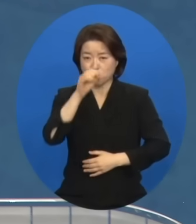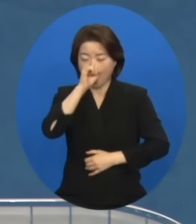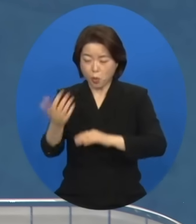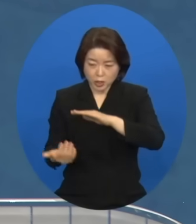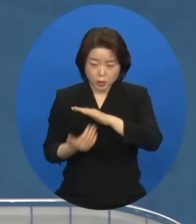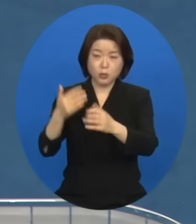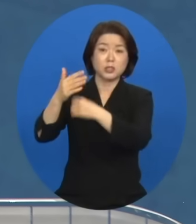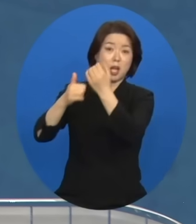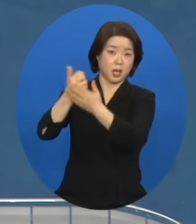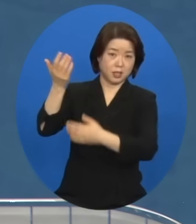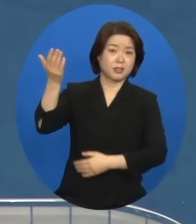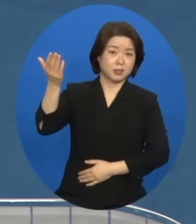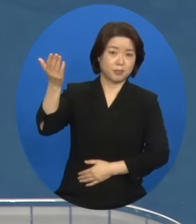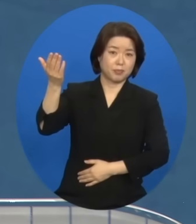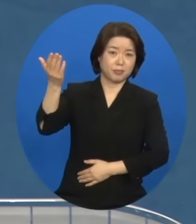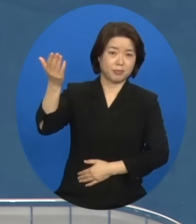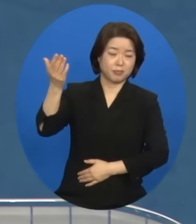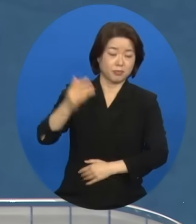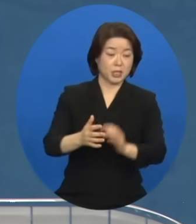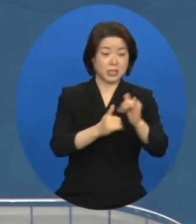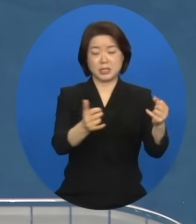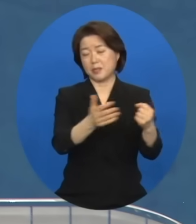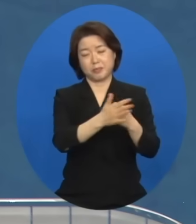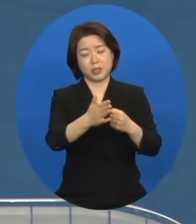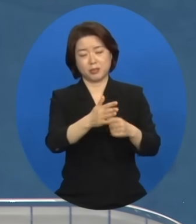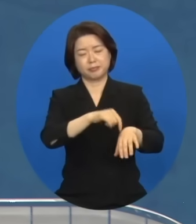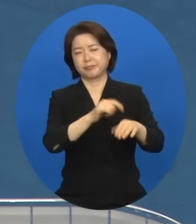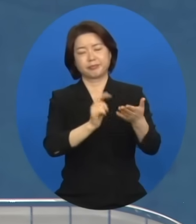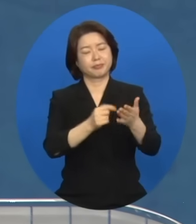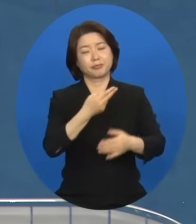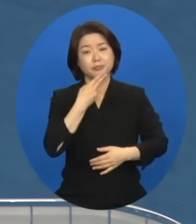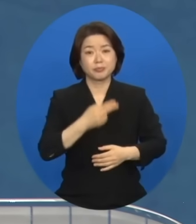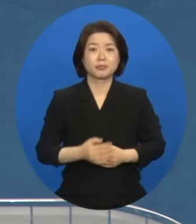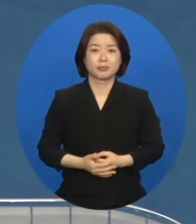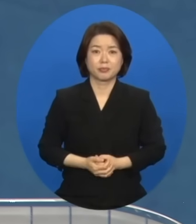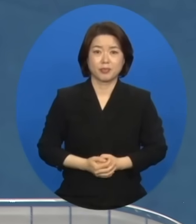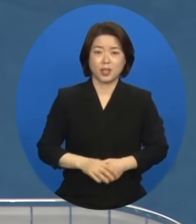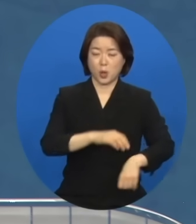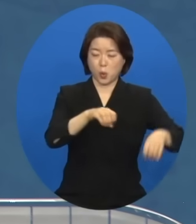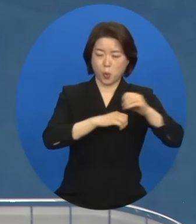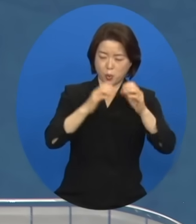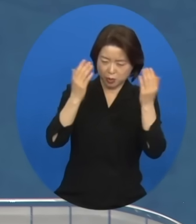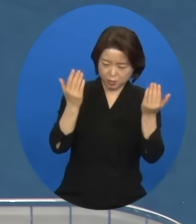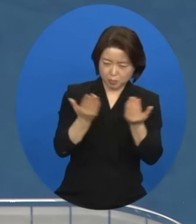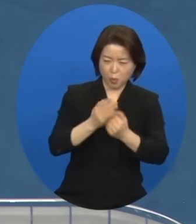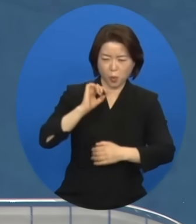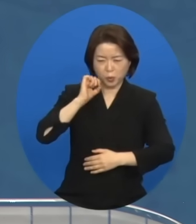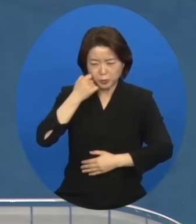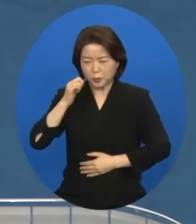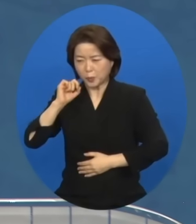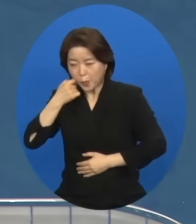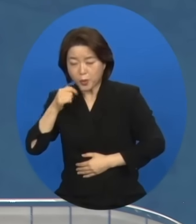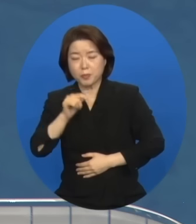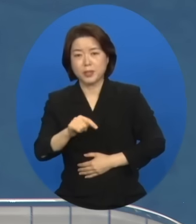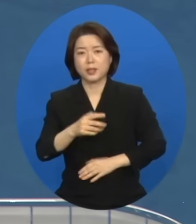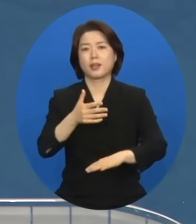하나님이시니까 사람 탓할 마음도 없어요. 오히려 모든 어려움이